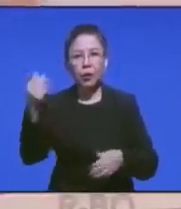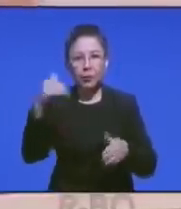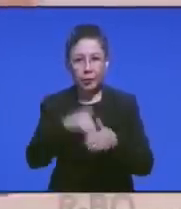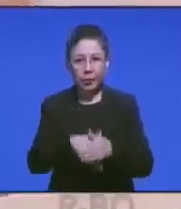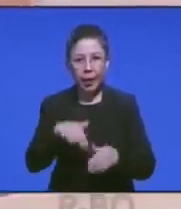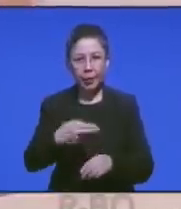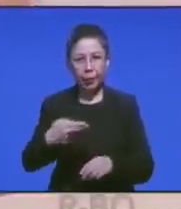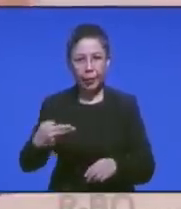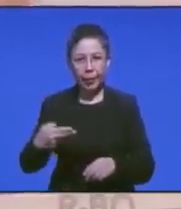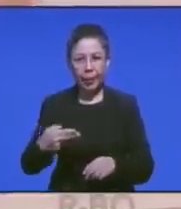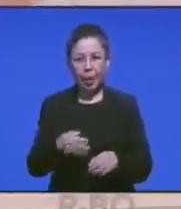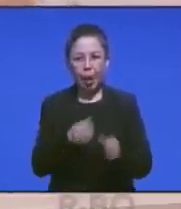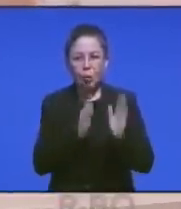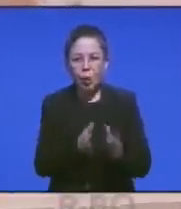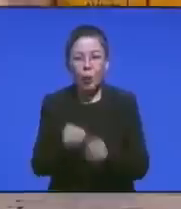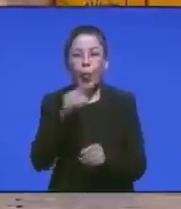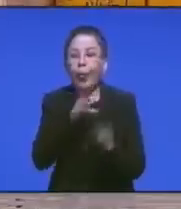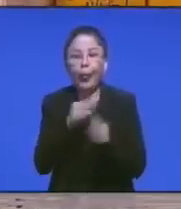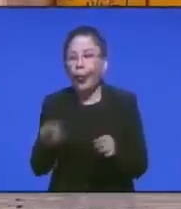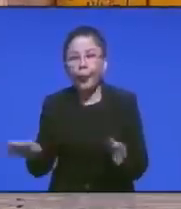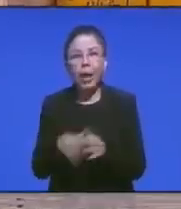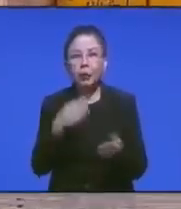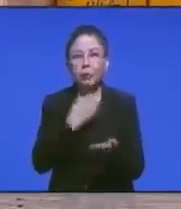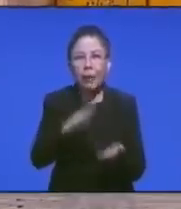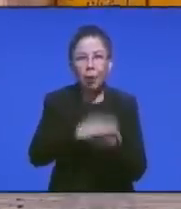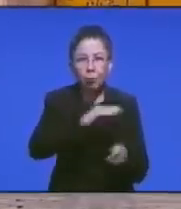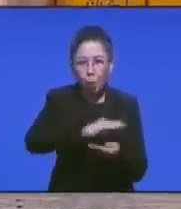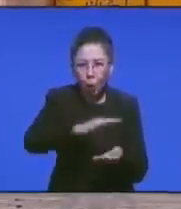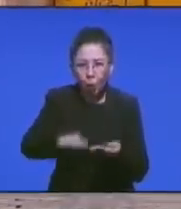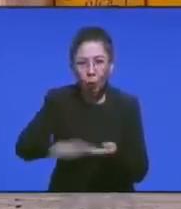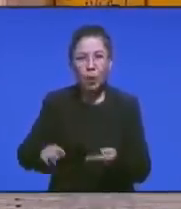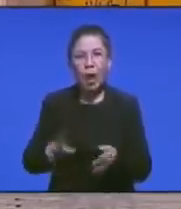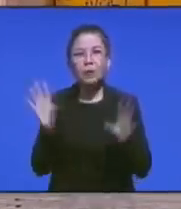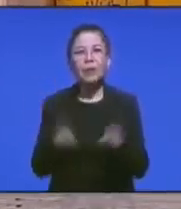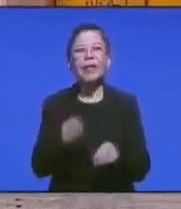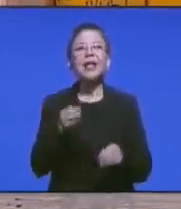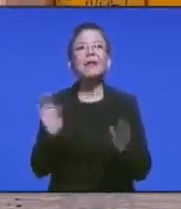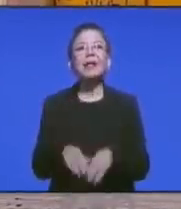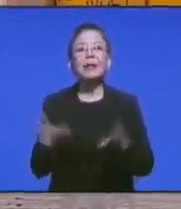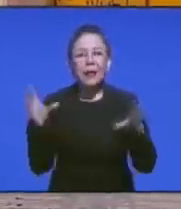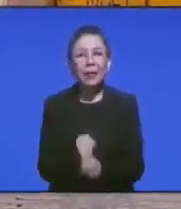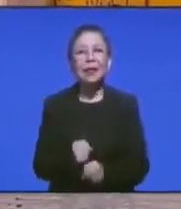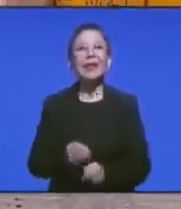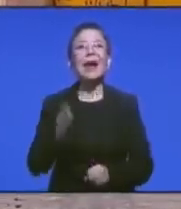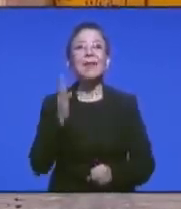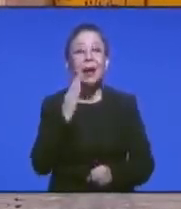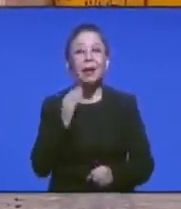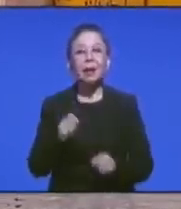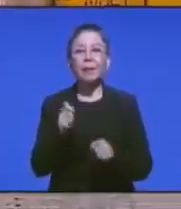air. Regulasi yang bertele-tele harus dipangkas menjadi jauh lebih ringkas dan mempermudah